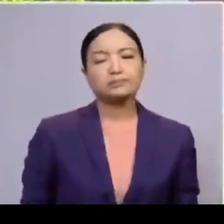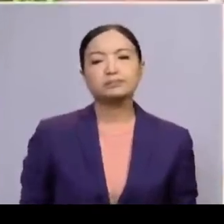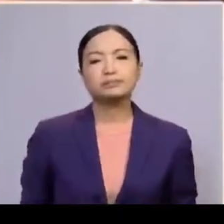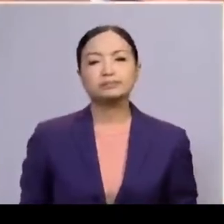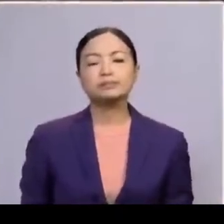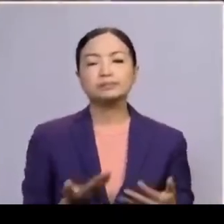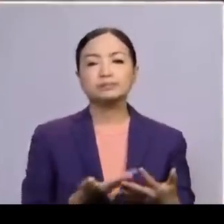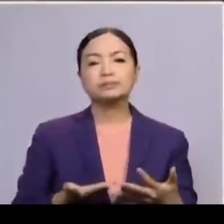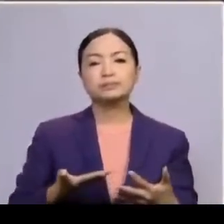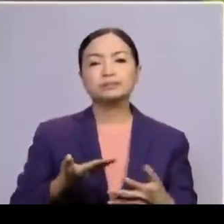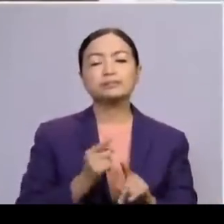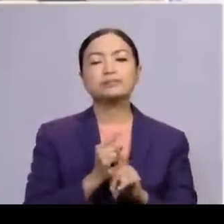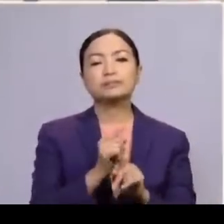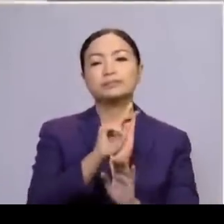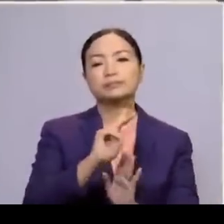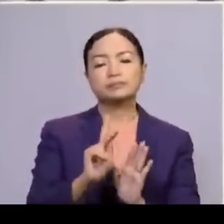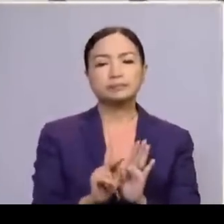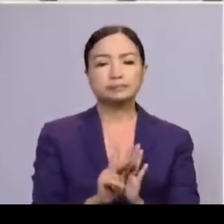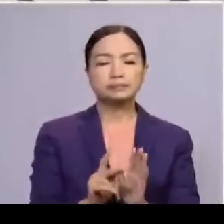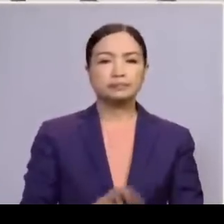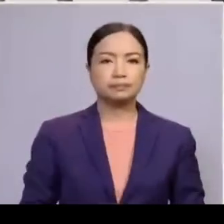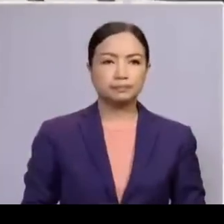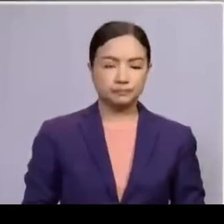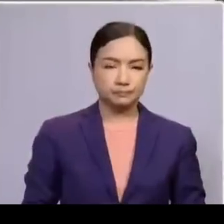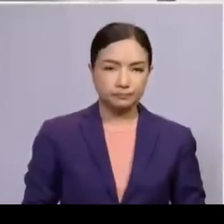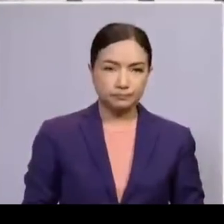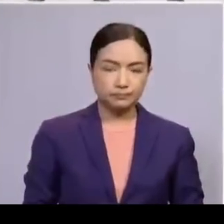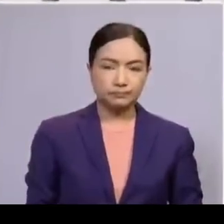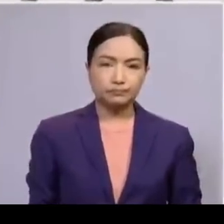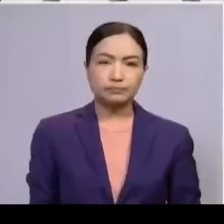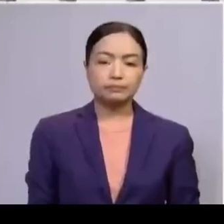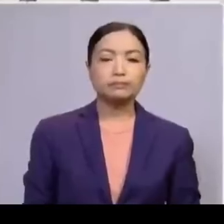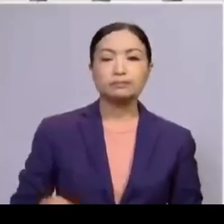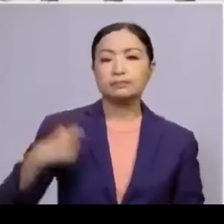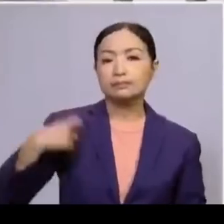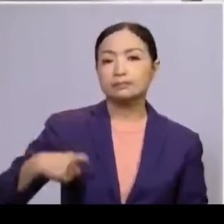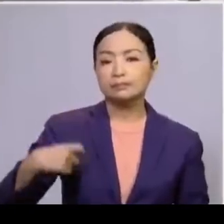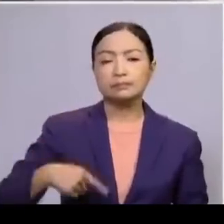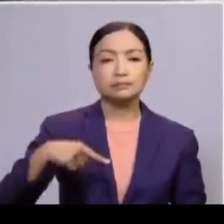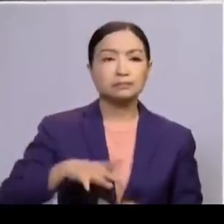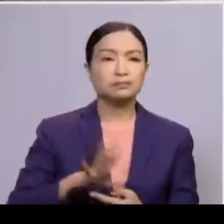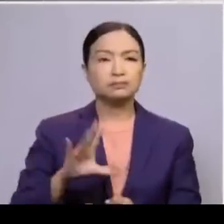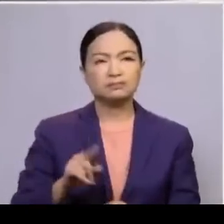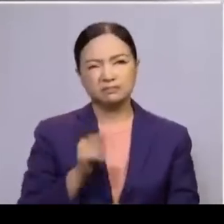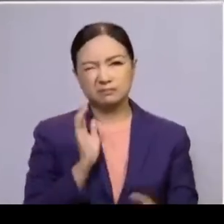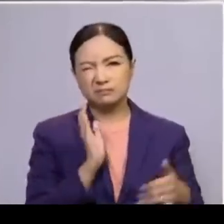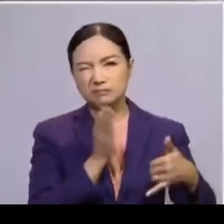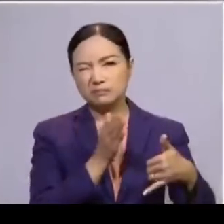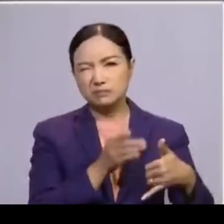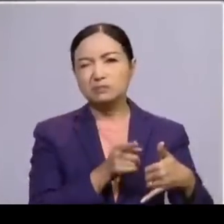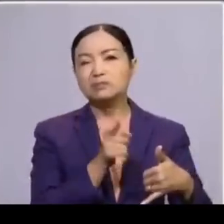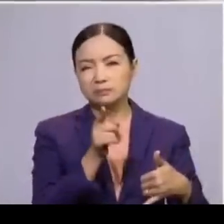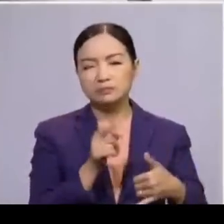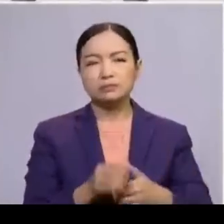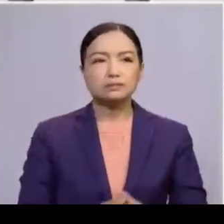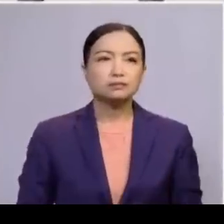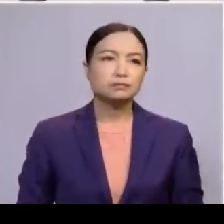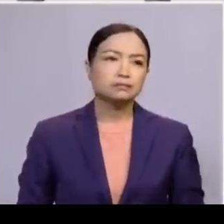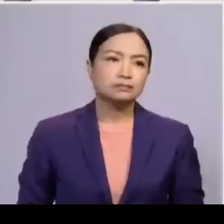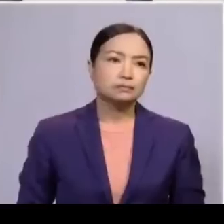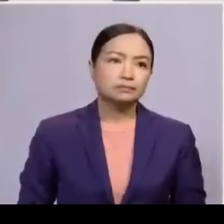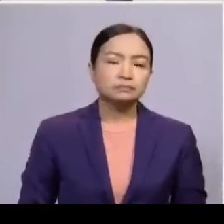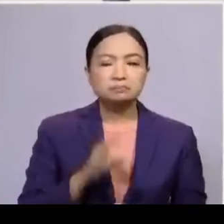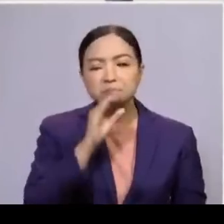ขั้นตอนทางกฎหมายซึ่งตั้งแต่แรกทนายพรรคหลายคนก็เพ่งเล็งจับปลาไปที่เรื่องของ